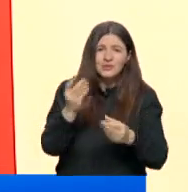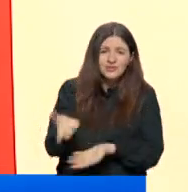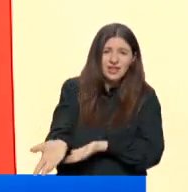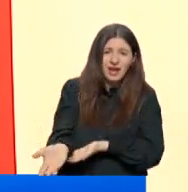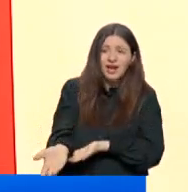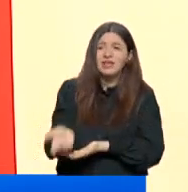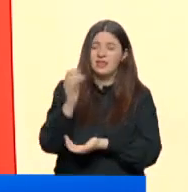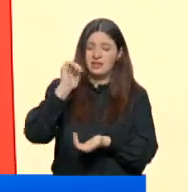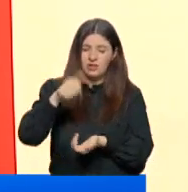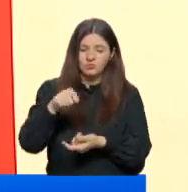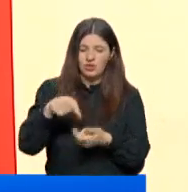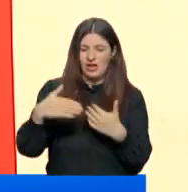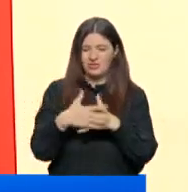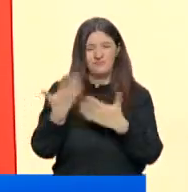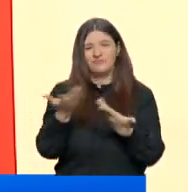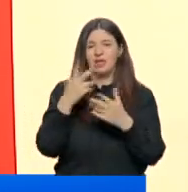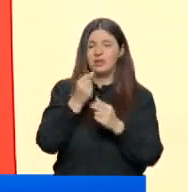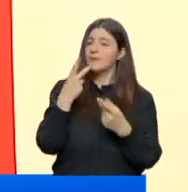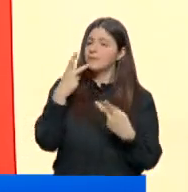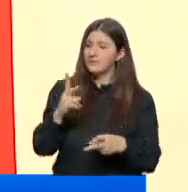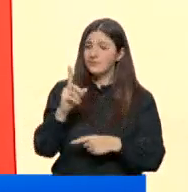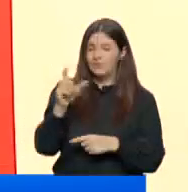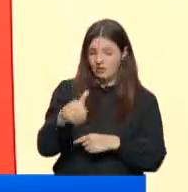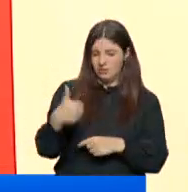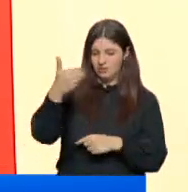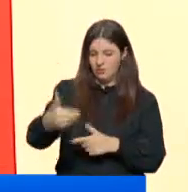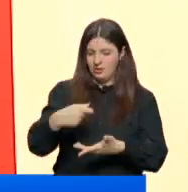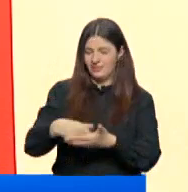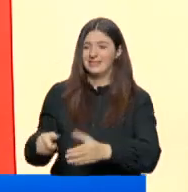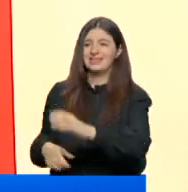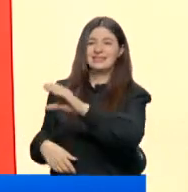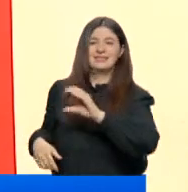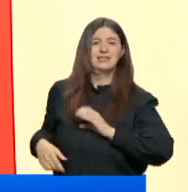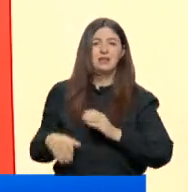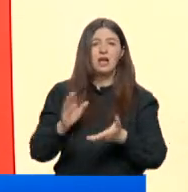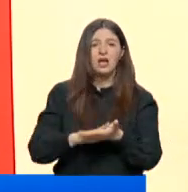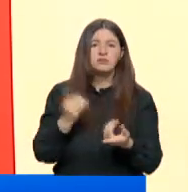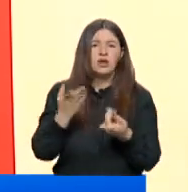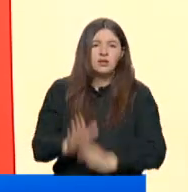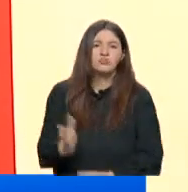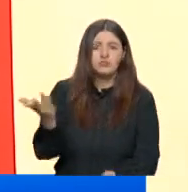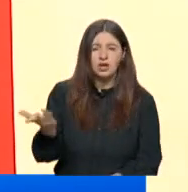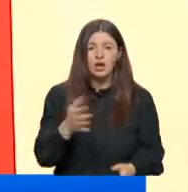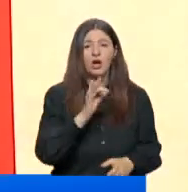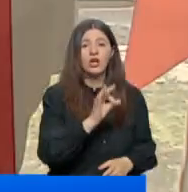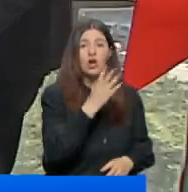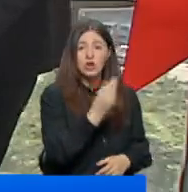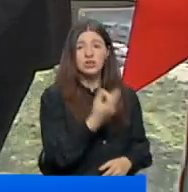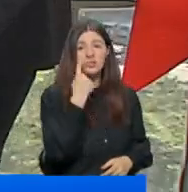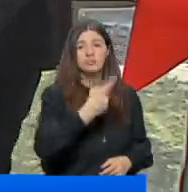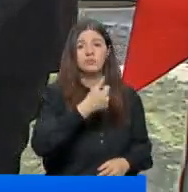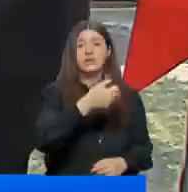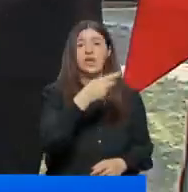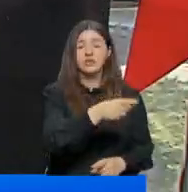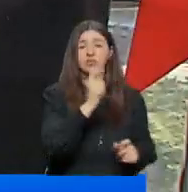olacak. Yani yarın bu akşam rakam açıklanacak, bir sonraki ay maaş alındığında elde avuçta hiçbir şey kalmamış olacak. Öyle olacağını aslında